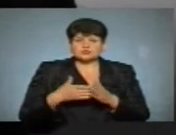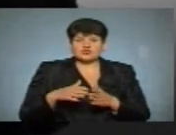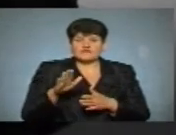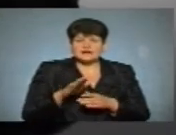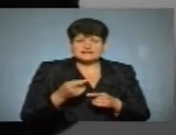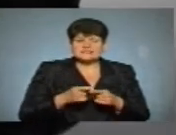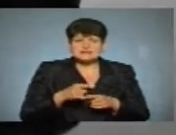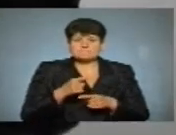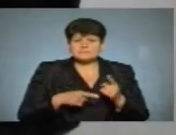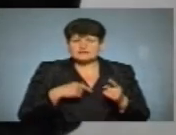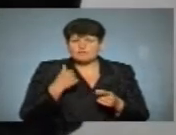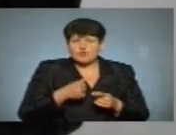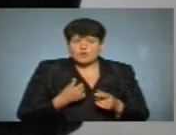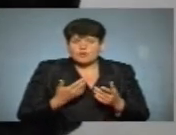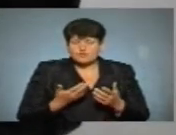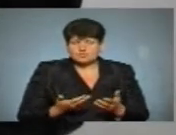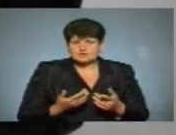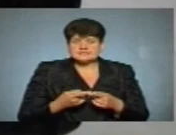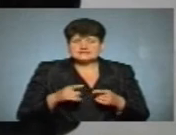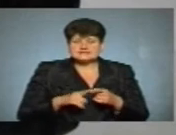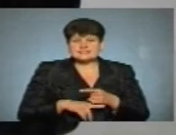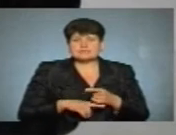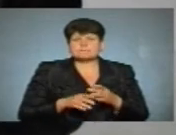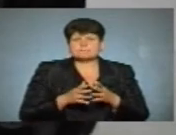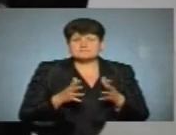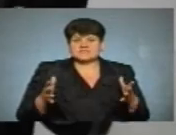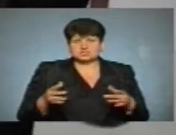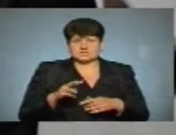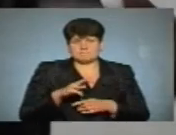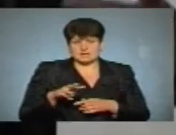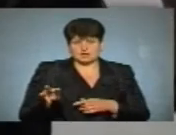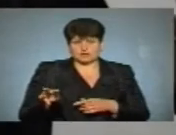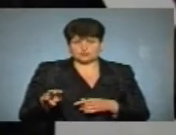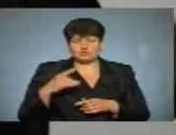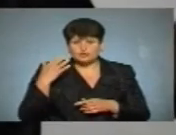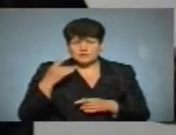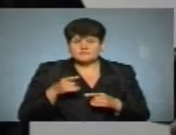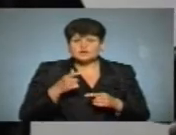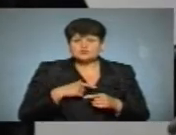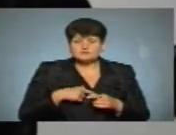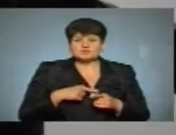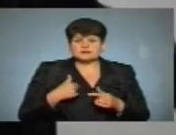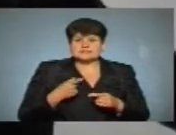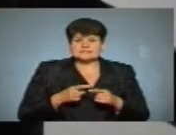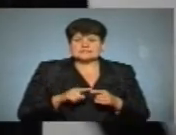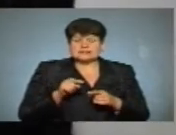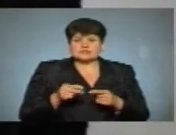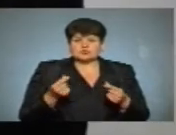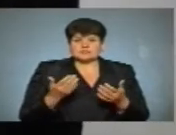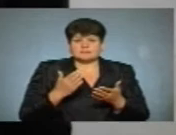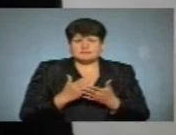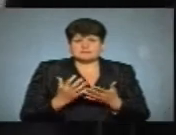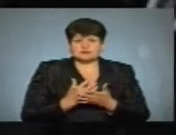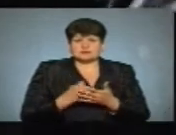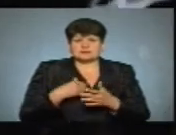півроку. Ну, це більше мільйона. Це, уявіть собі, що це ті гроші, які би ми мали заробити,